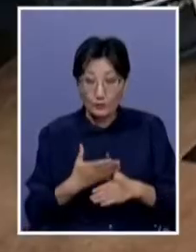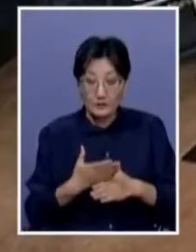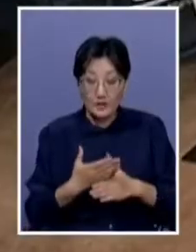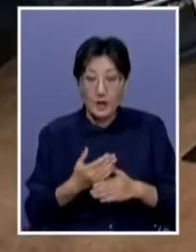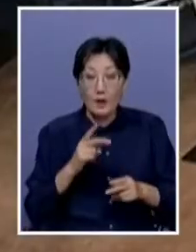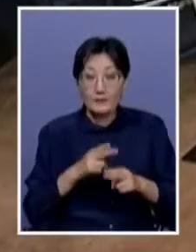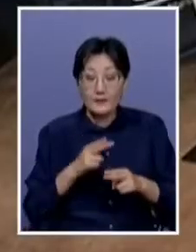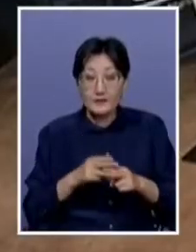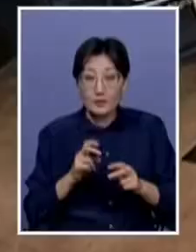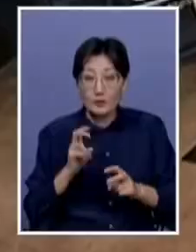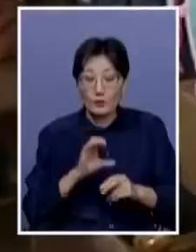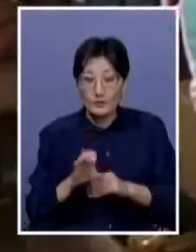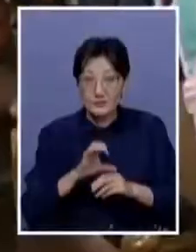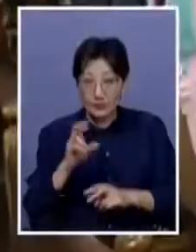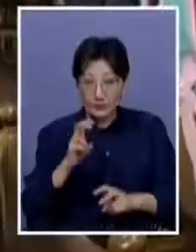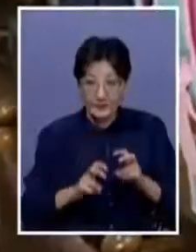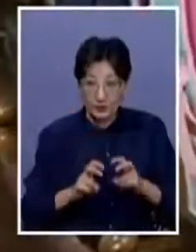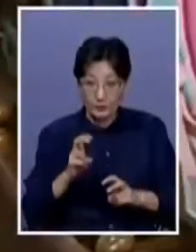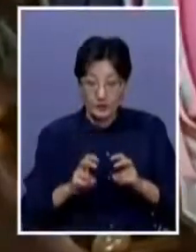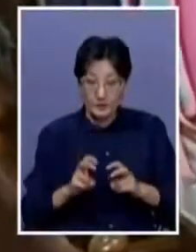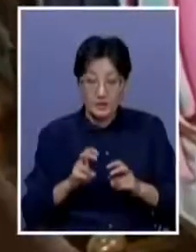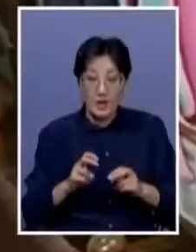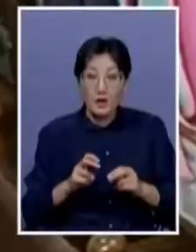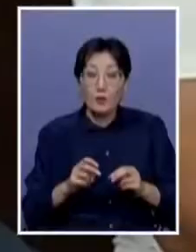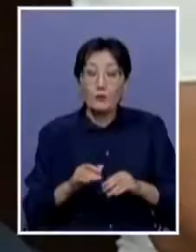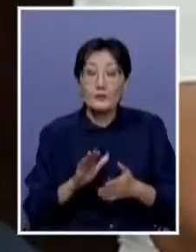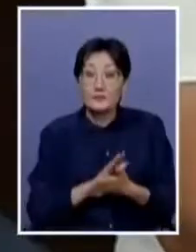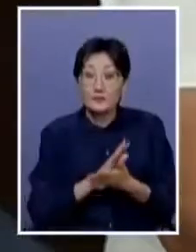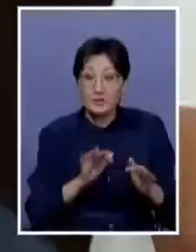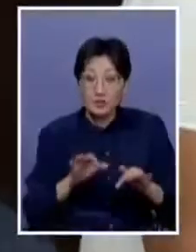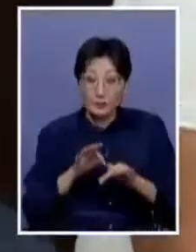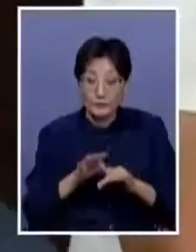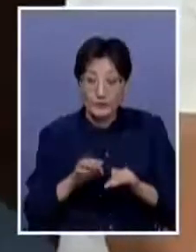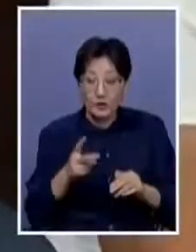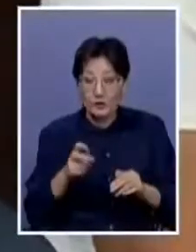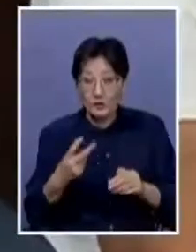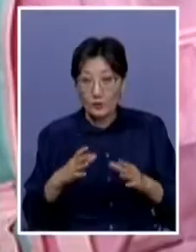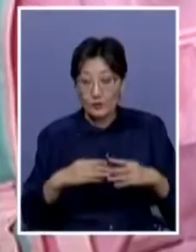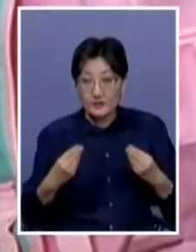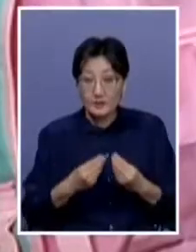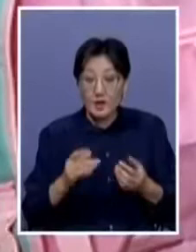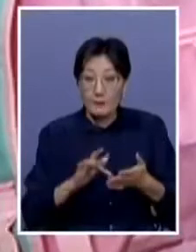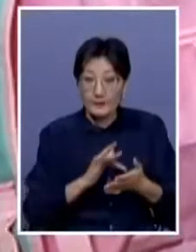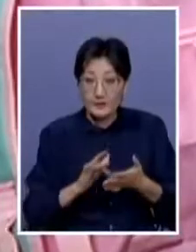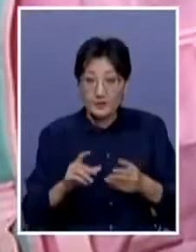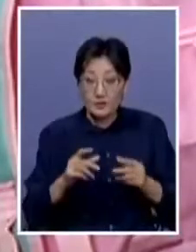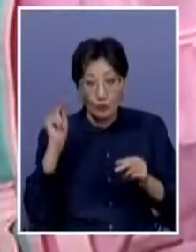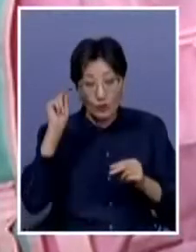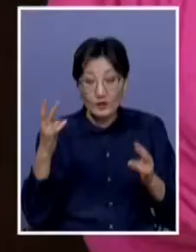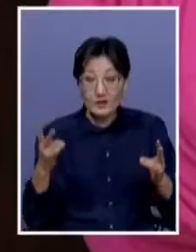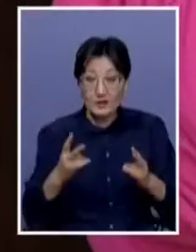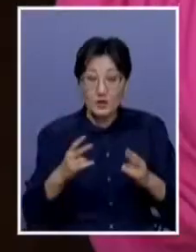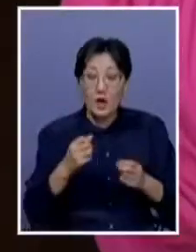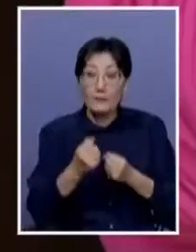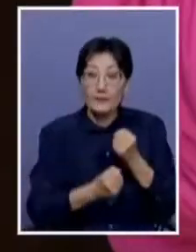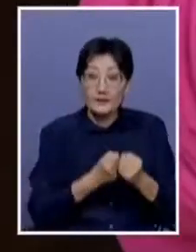металл өнімдерін өндіруге арналған шикізатты шығаратын зауыт игі іс жасады. Олар осында 200 отбасыға планшет және оқуға қажетті керек-жарақ